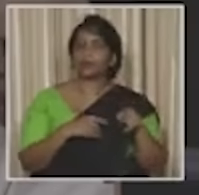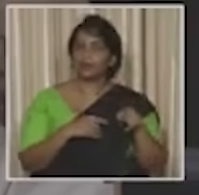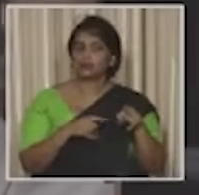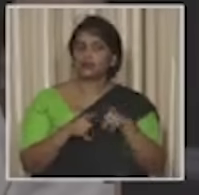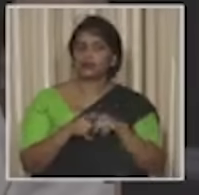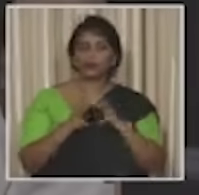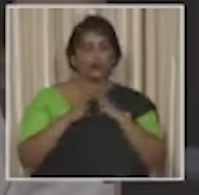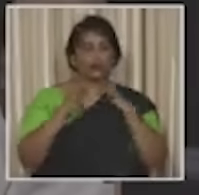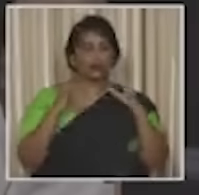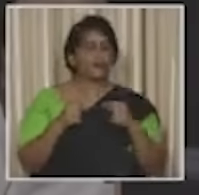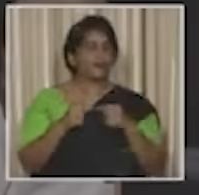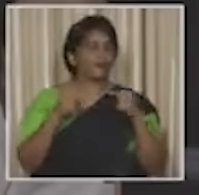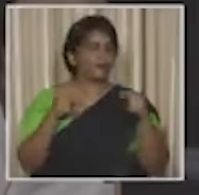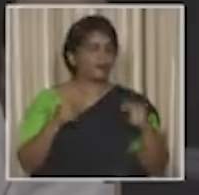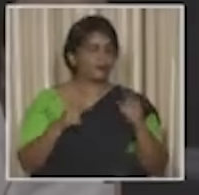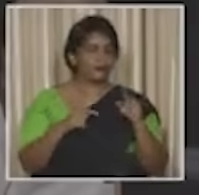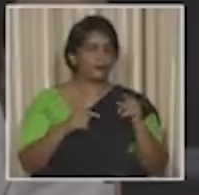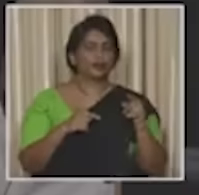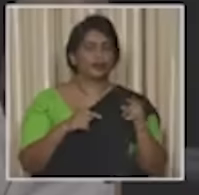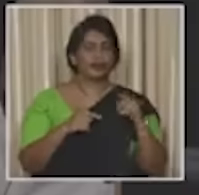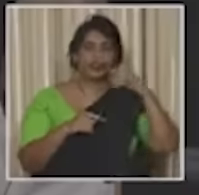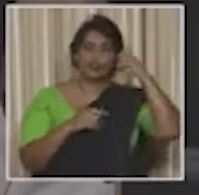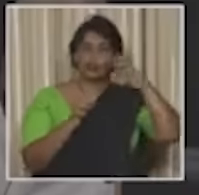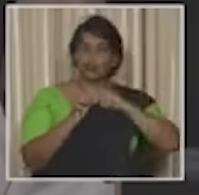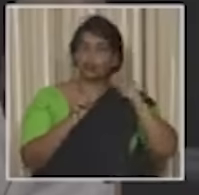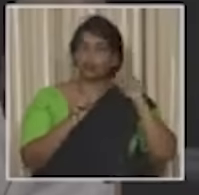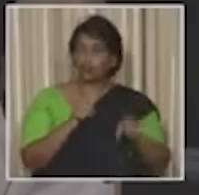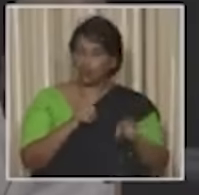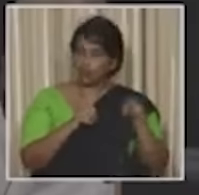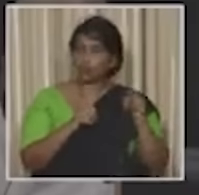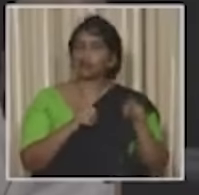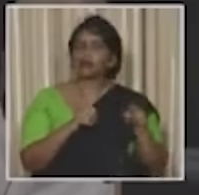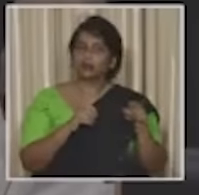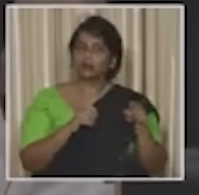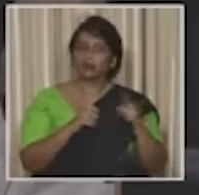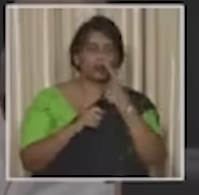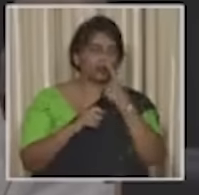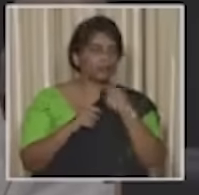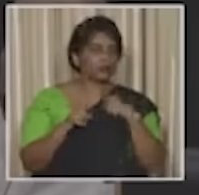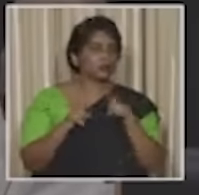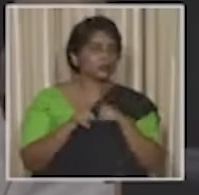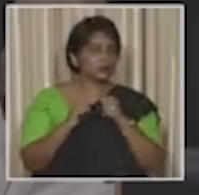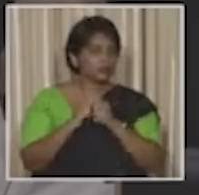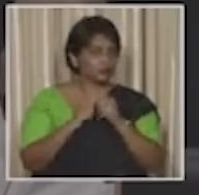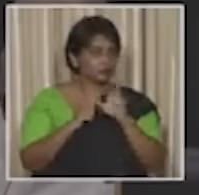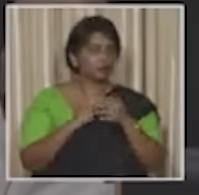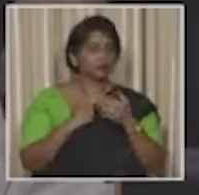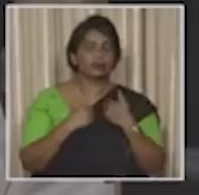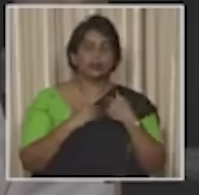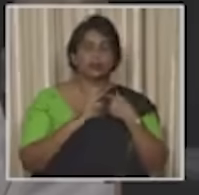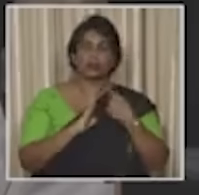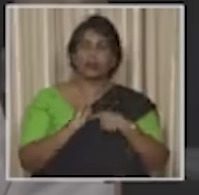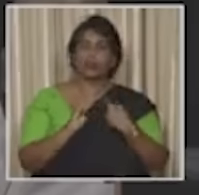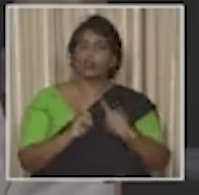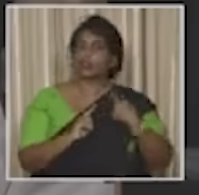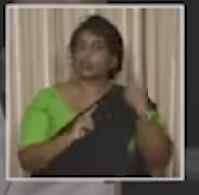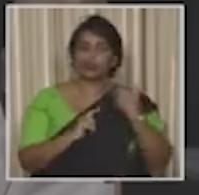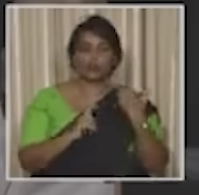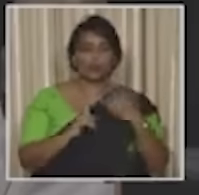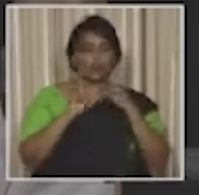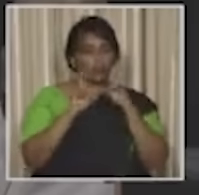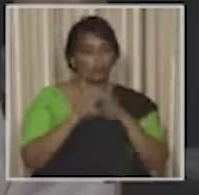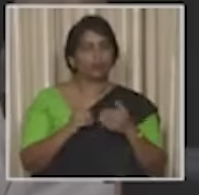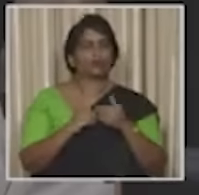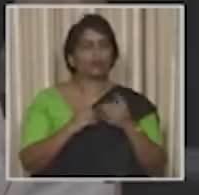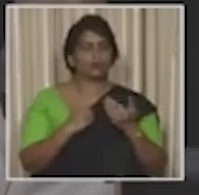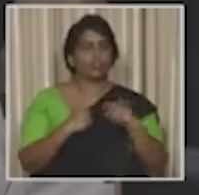මේකට විශාල විරුද්ධත්වයක් තිබුණා විදුලි බල මණ්ඩලෙ ඉතින් මේ මේ කියන විදිහට යනවනම් අපේ රට දියුණු කරන්න අපි මේ තත්ත්වයේ